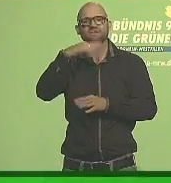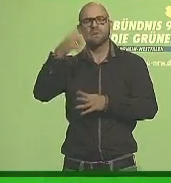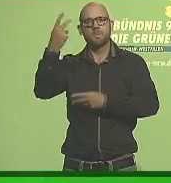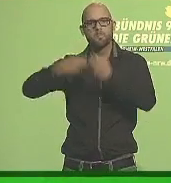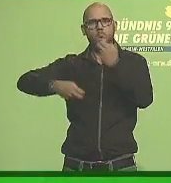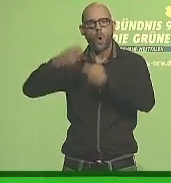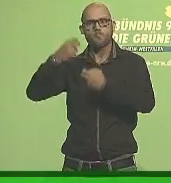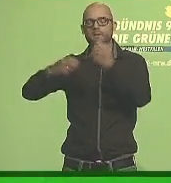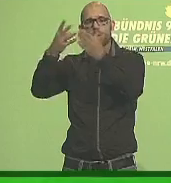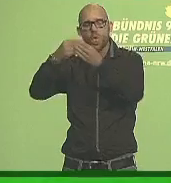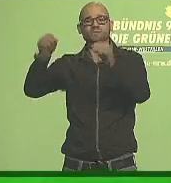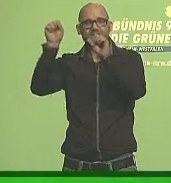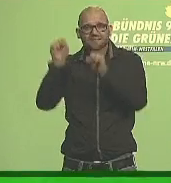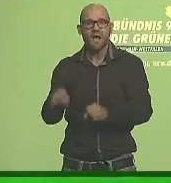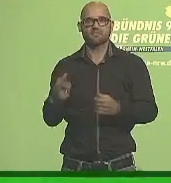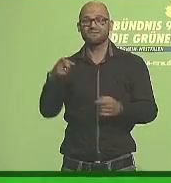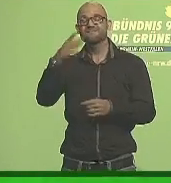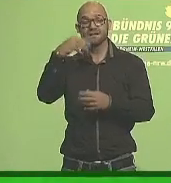führen, gelöst werden.